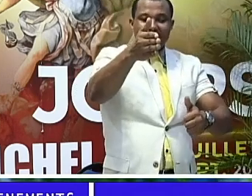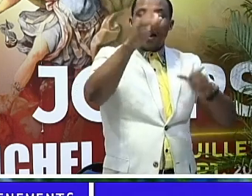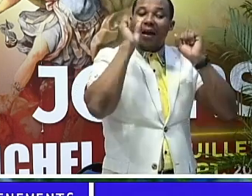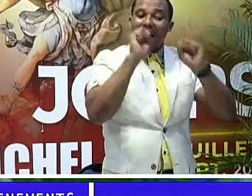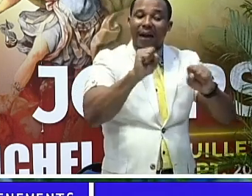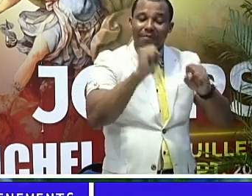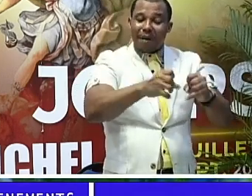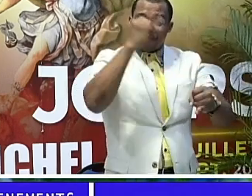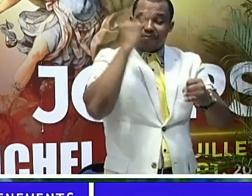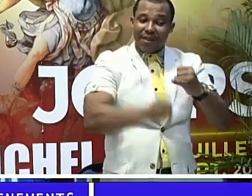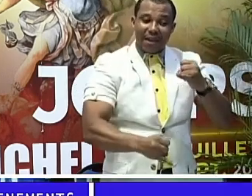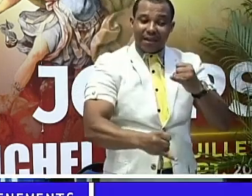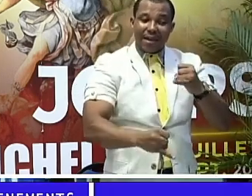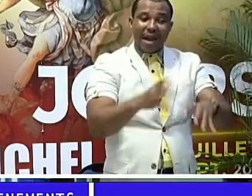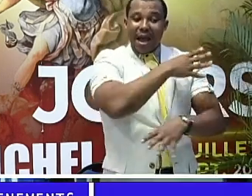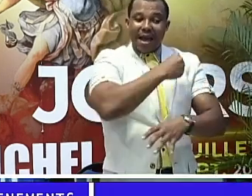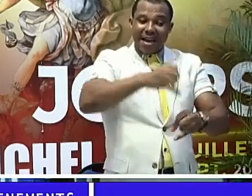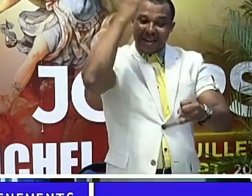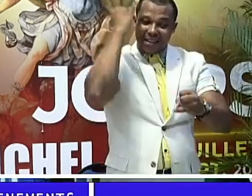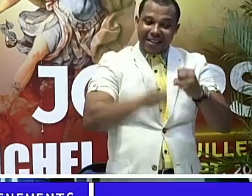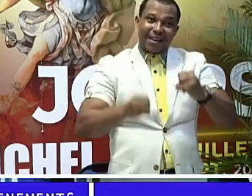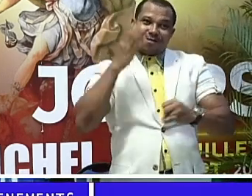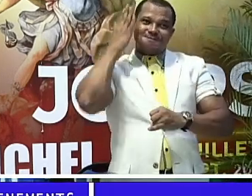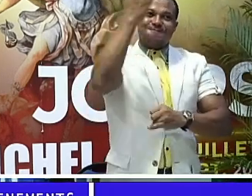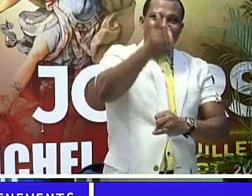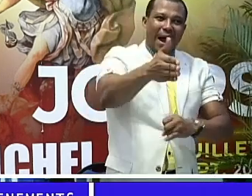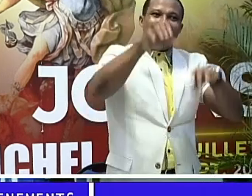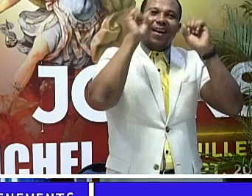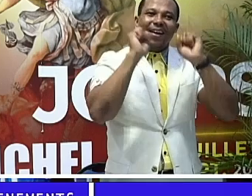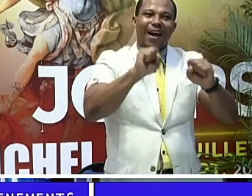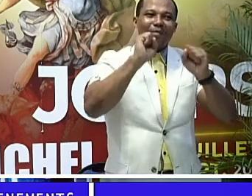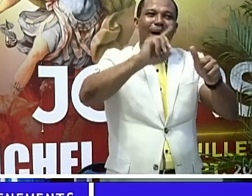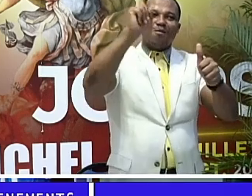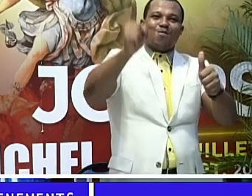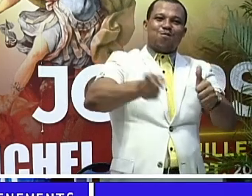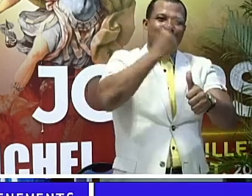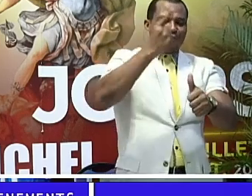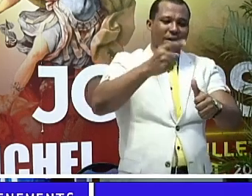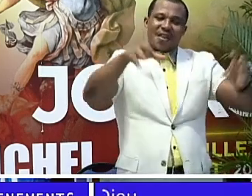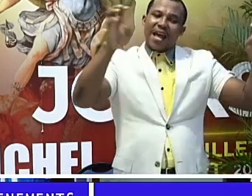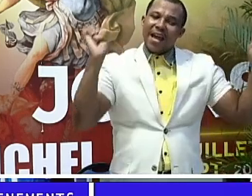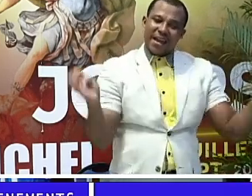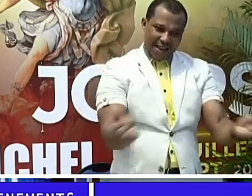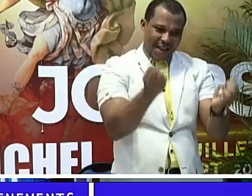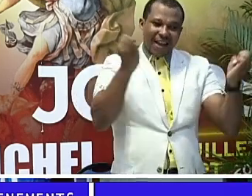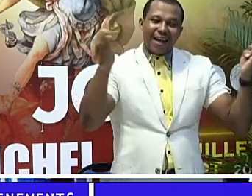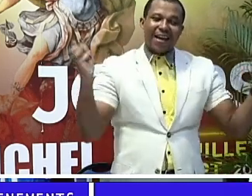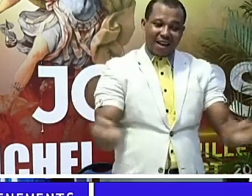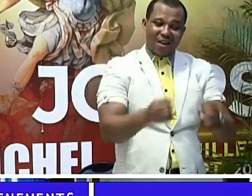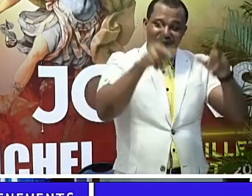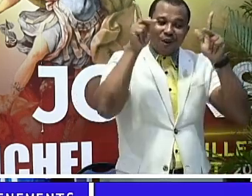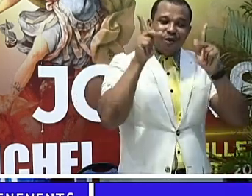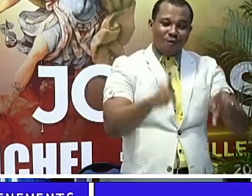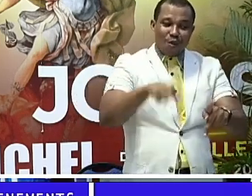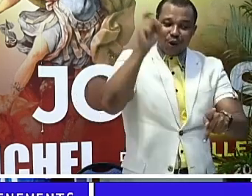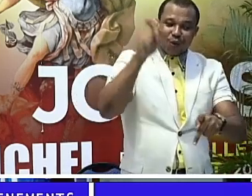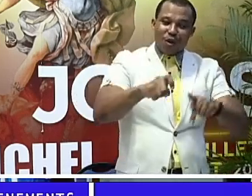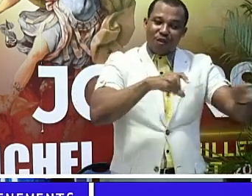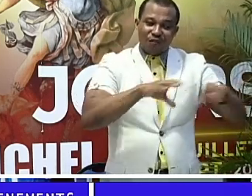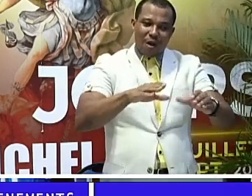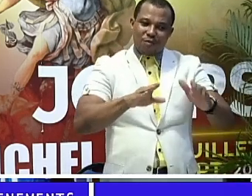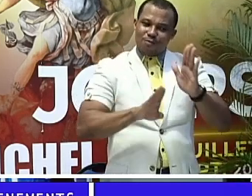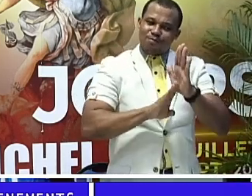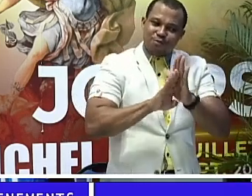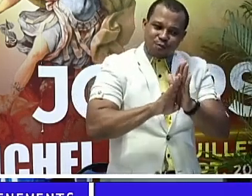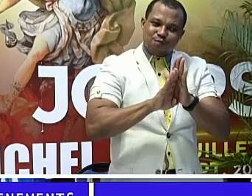les derniers premiers. Ça veut dire qui ça, frère Maxime? Et fort yon moun doit faire pour progresser